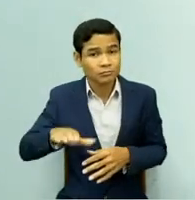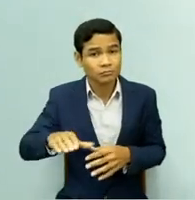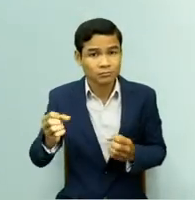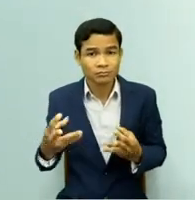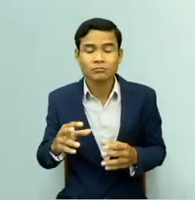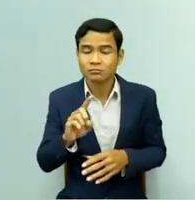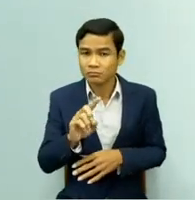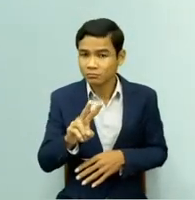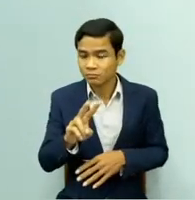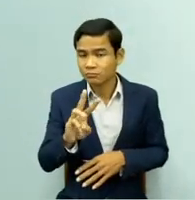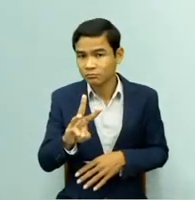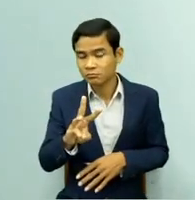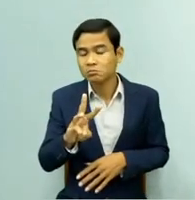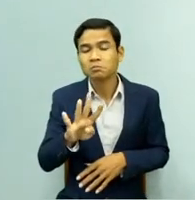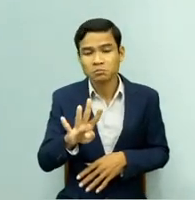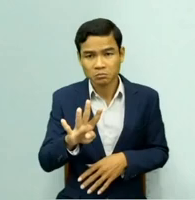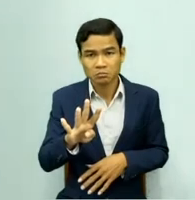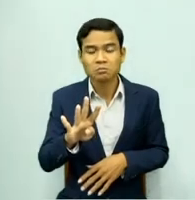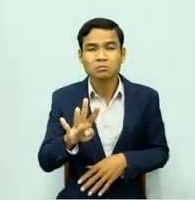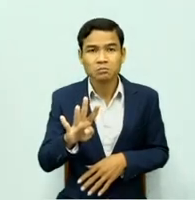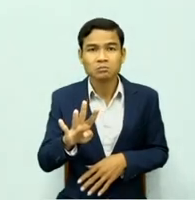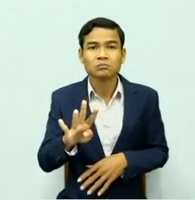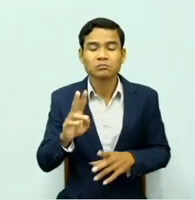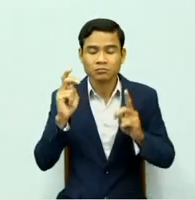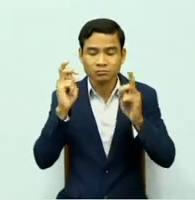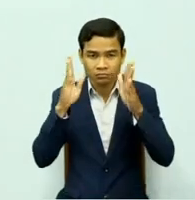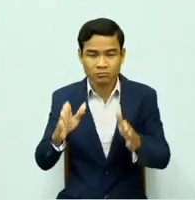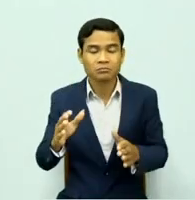1 2 3 4